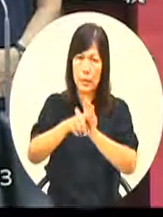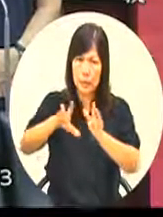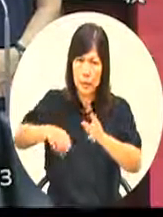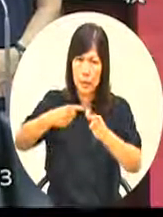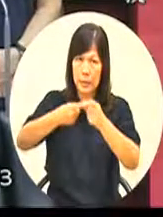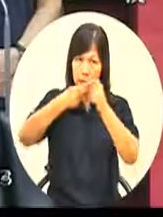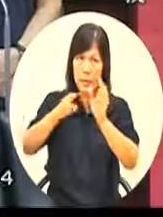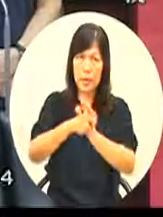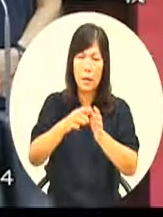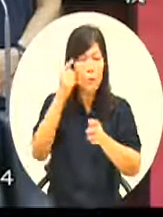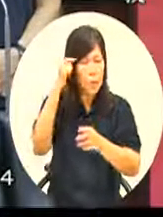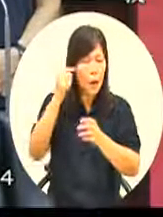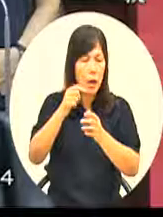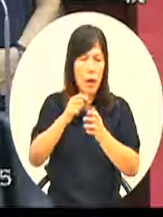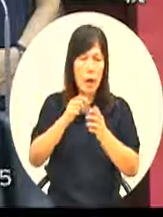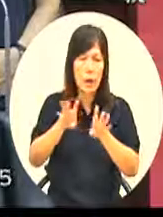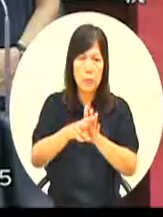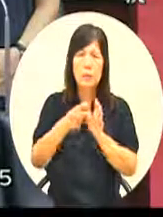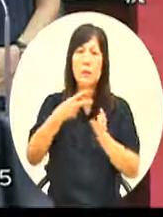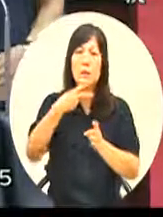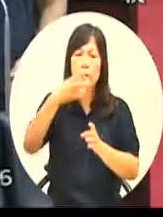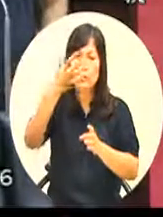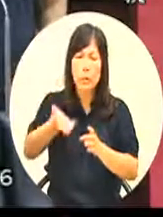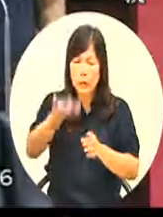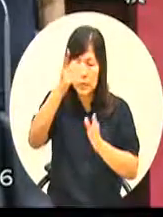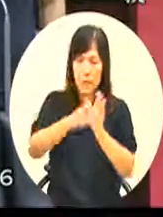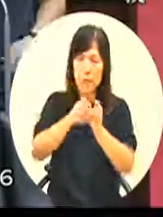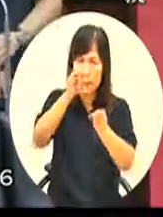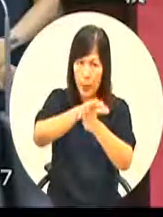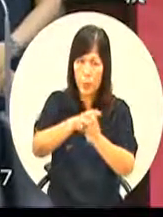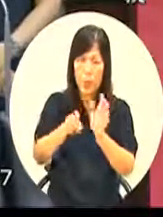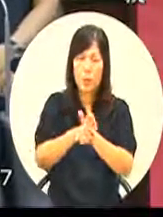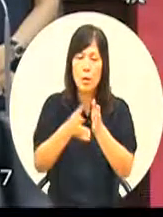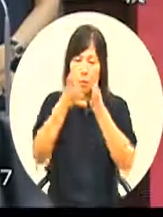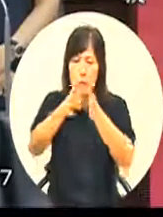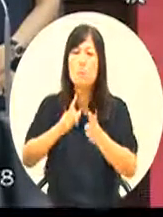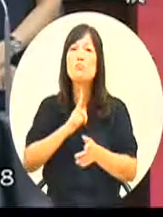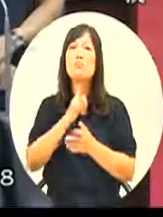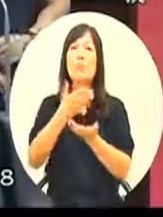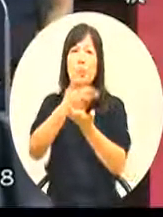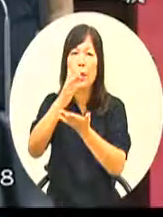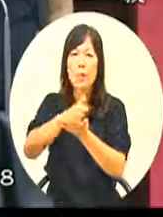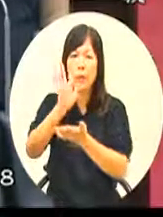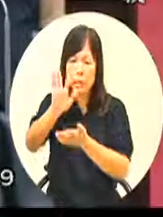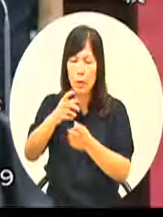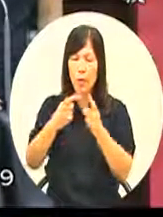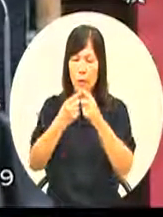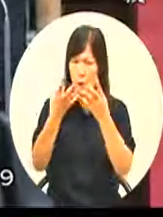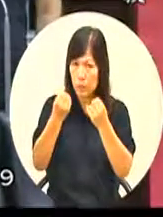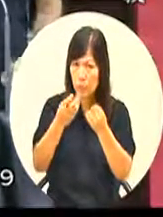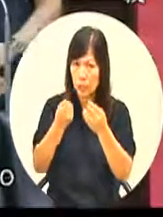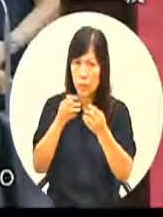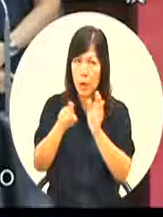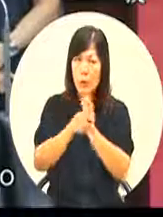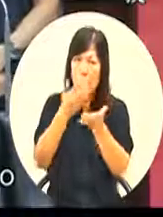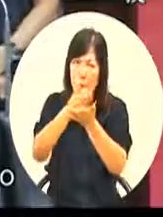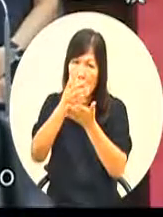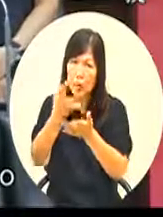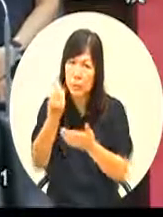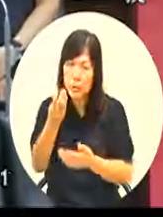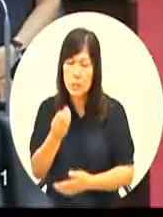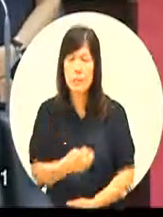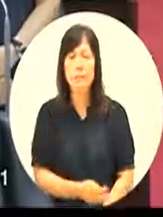在两岁以上的补助，但是我们有排付条款，那就人数的比例上，我们排了多少？